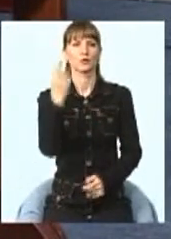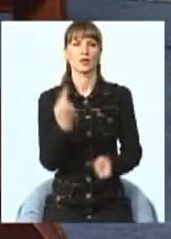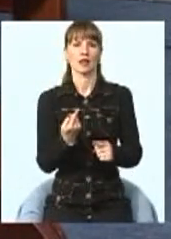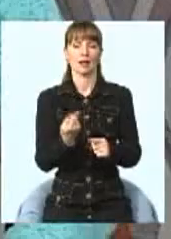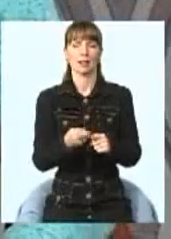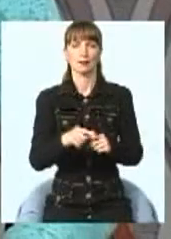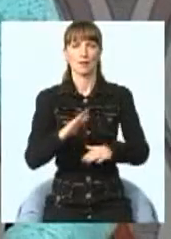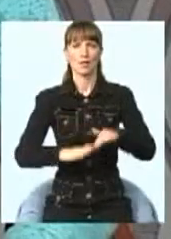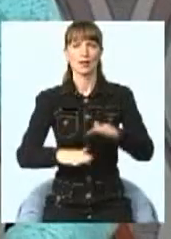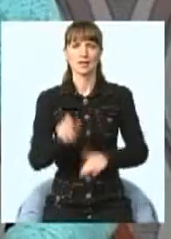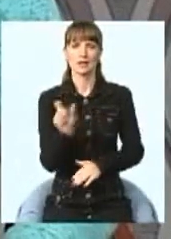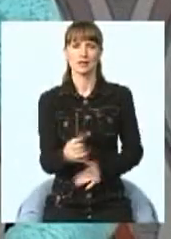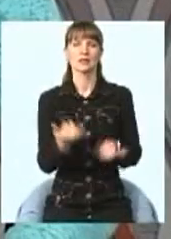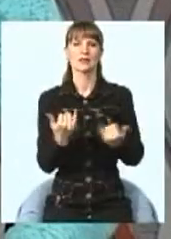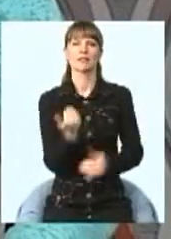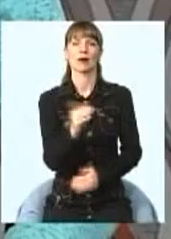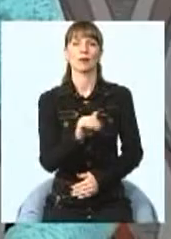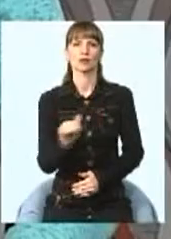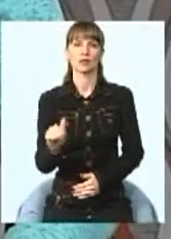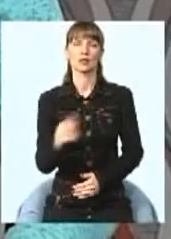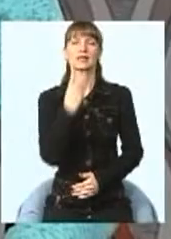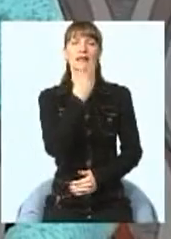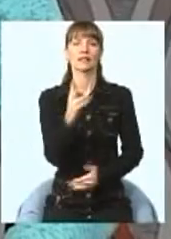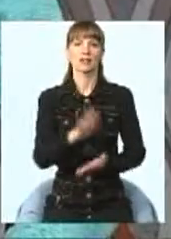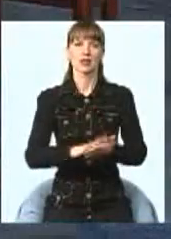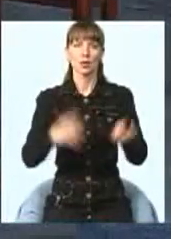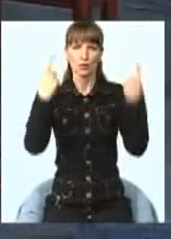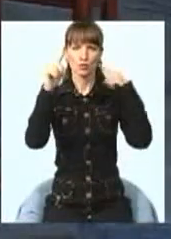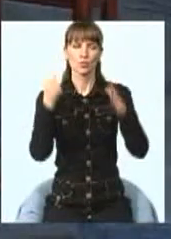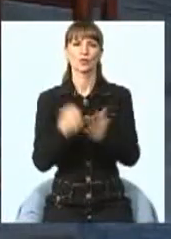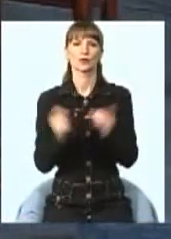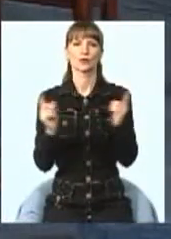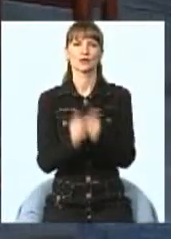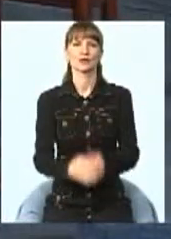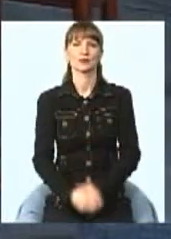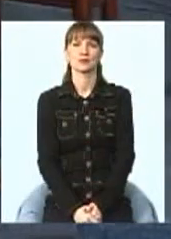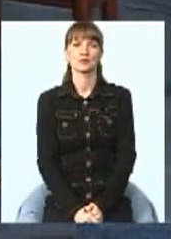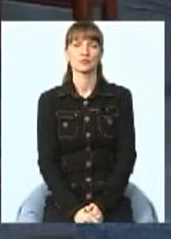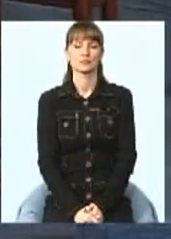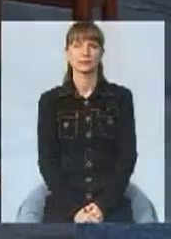професіоналами. Ну, а на сьогодні ми з вами прощаємося. Дивіться далі мультфільм. До побачення!